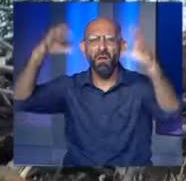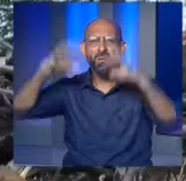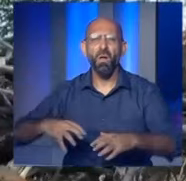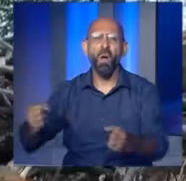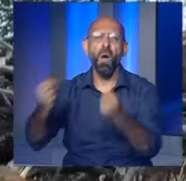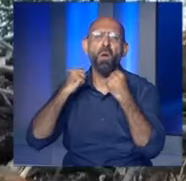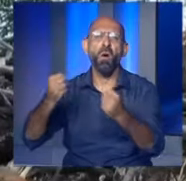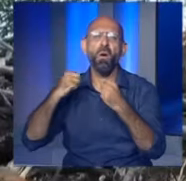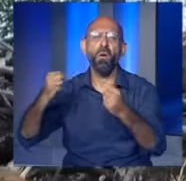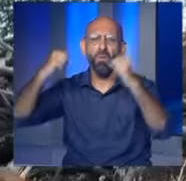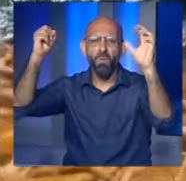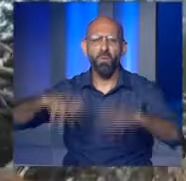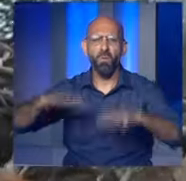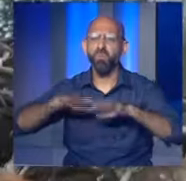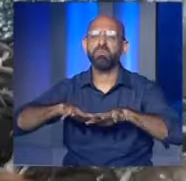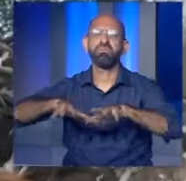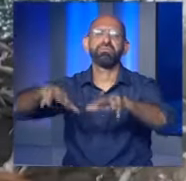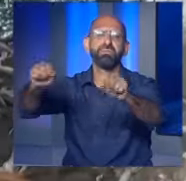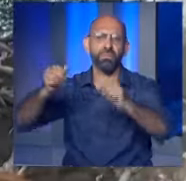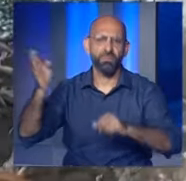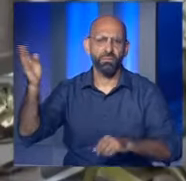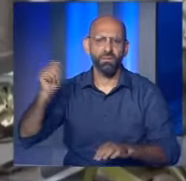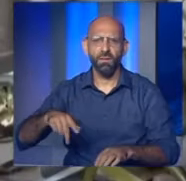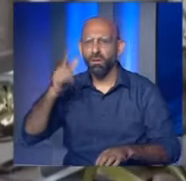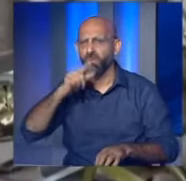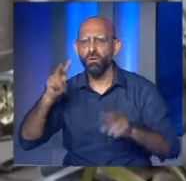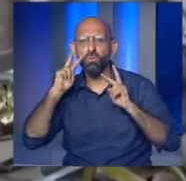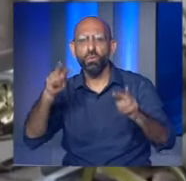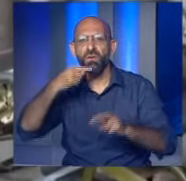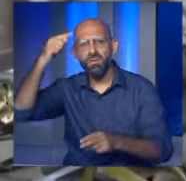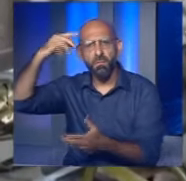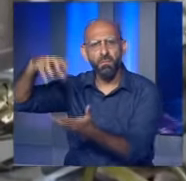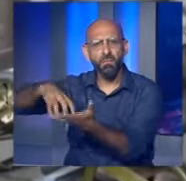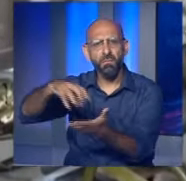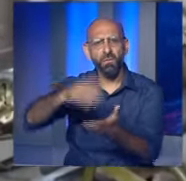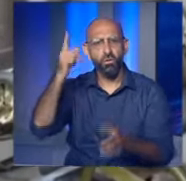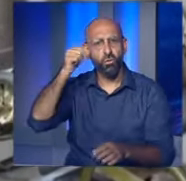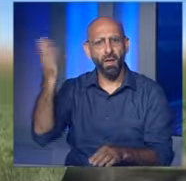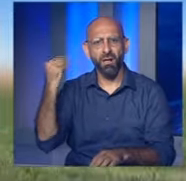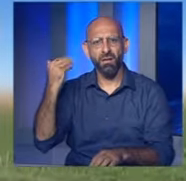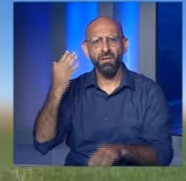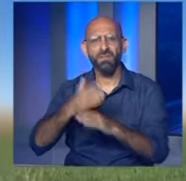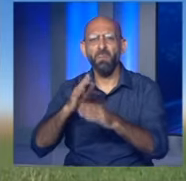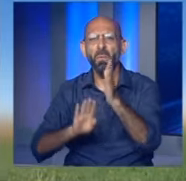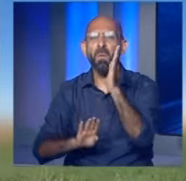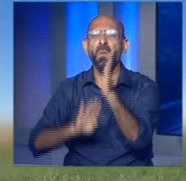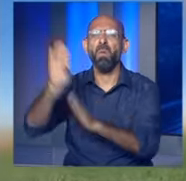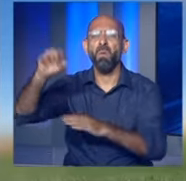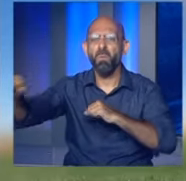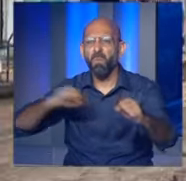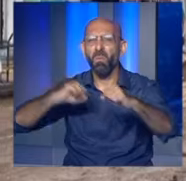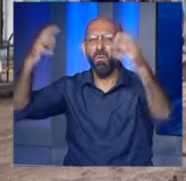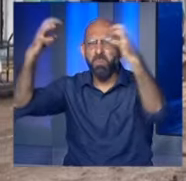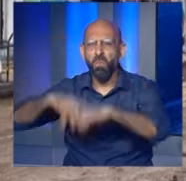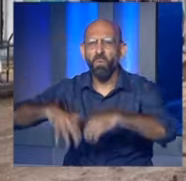الغزيره في عدد من دول امريكا الوسطى وقد تسببت الامطار المستمره التي سجلت في كل انحاء نيكارغوا تقريبا منذ الجمعه